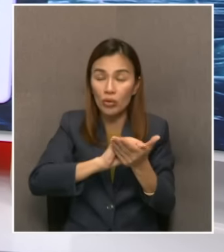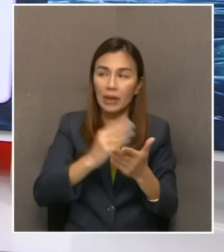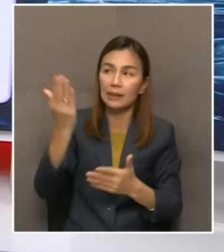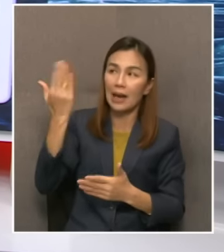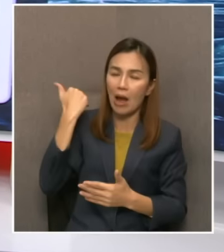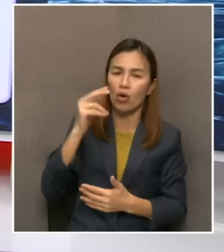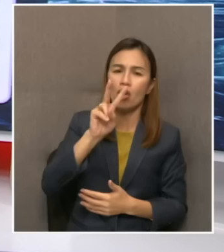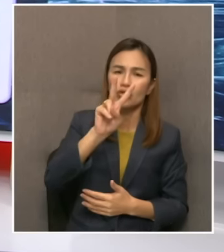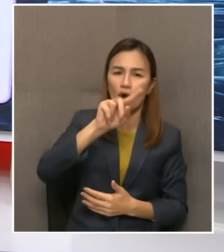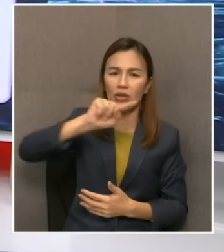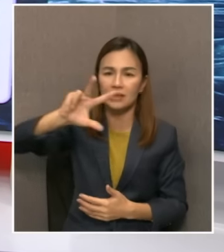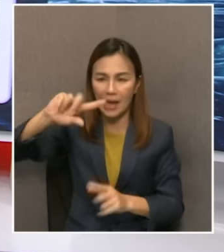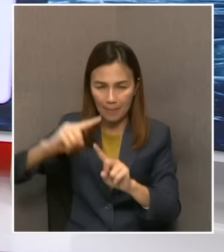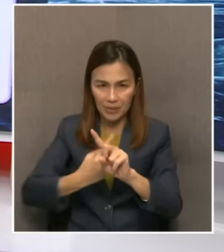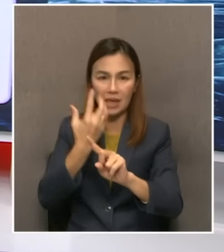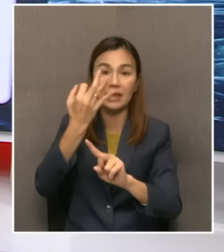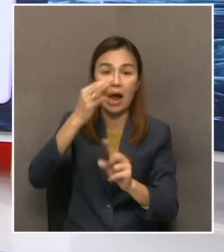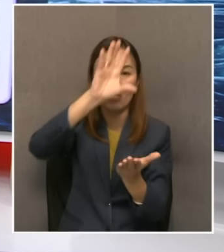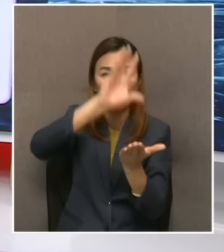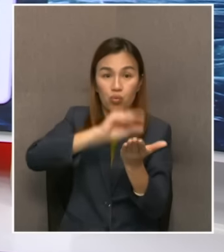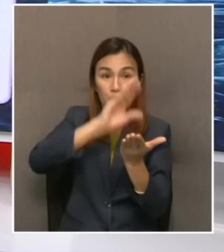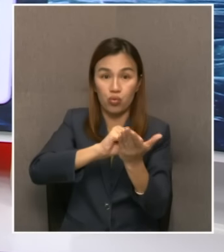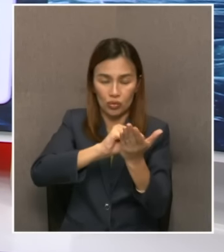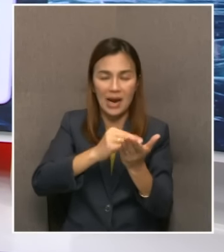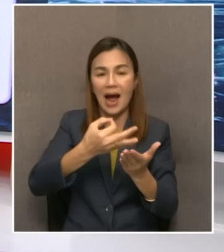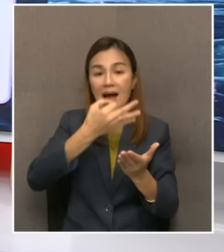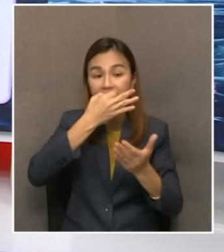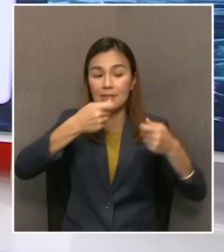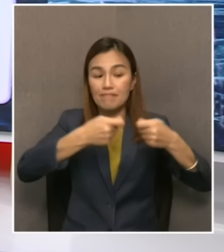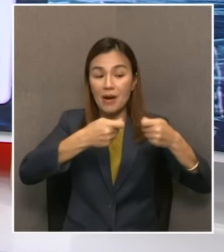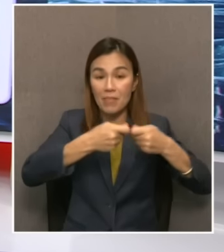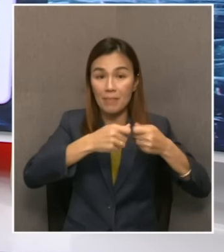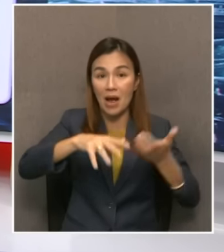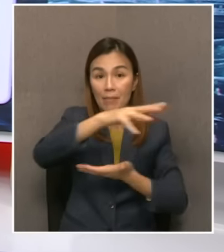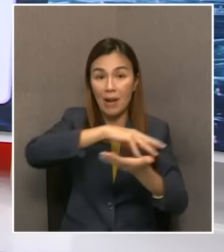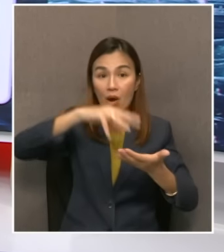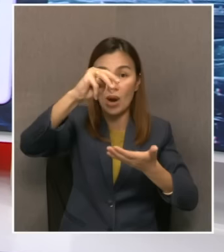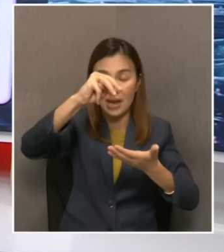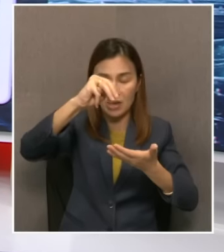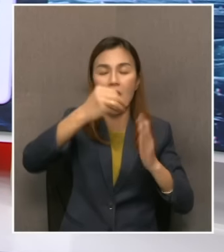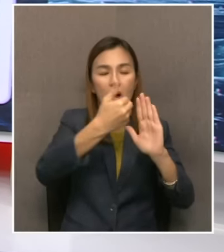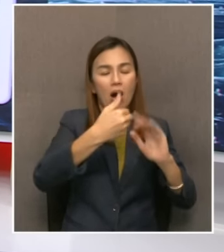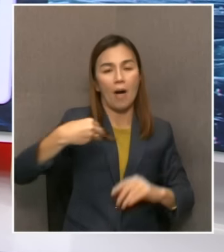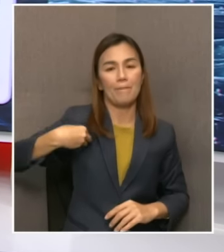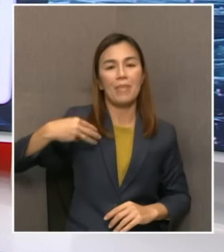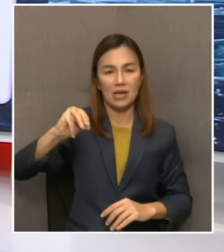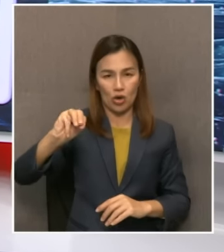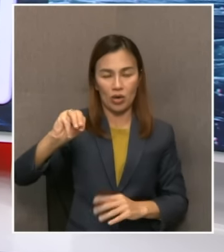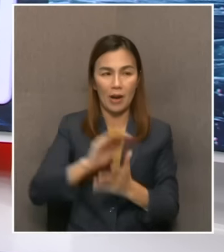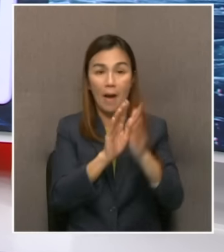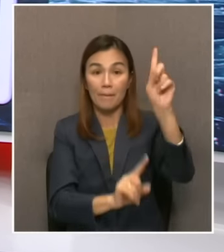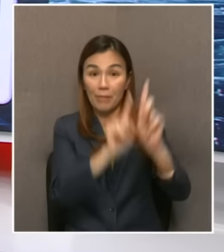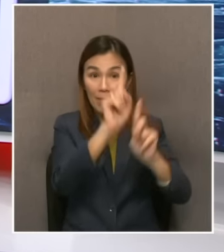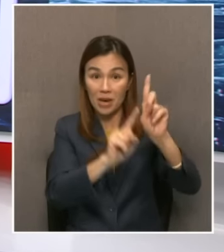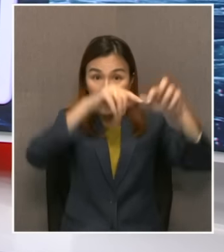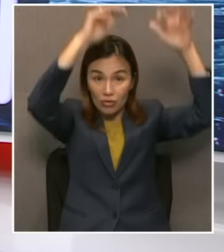2ถึง3กันยายนนะคะที่รวบรวมโดยคณะวิศวกรรมศาสตร์ของมหาวิทยาลัยมหิดลนะคะที่ตรวจวัดปริมาณฝน